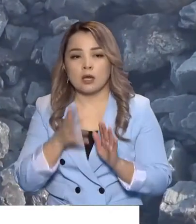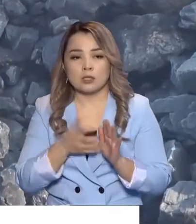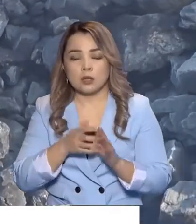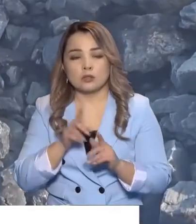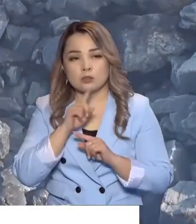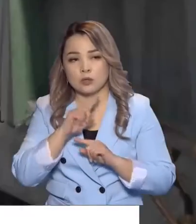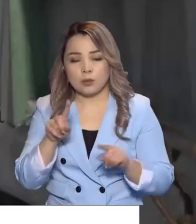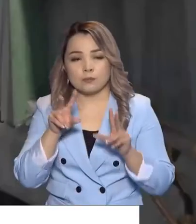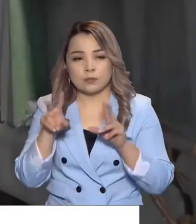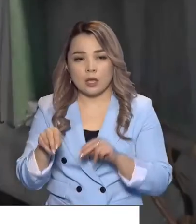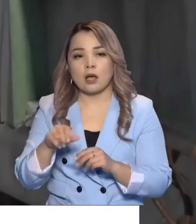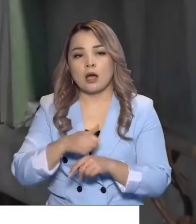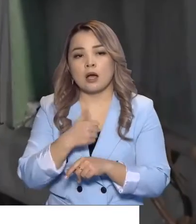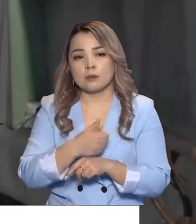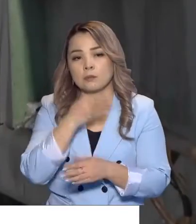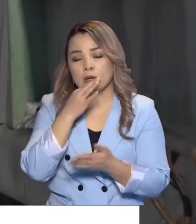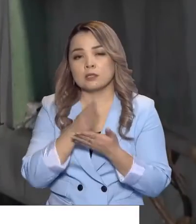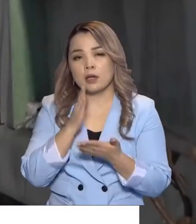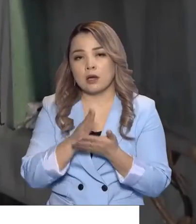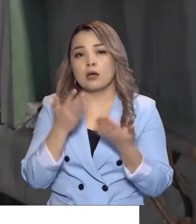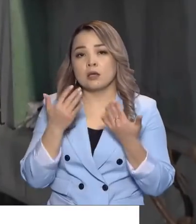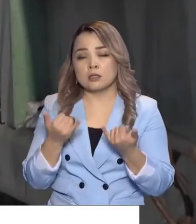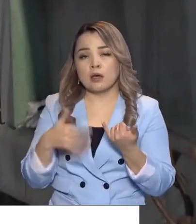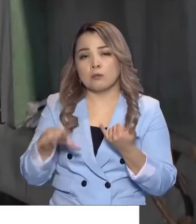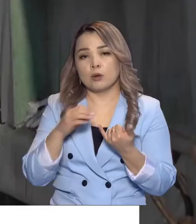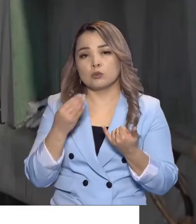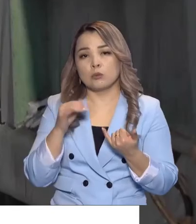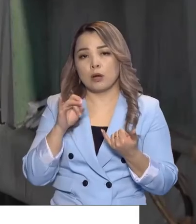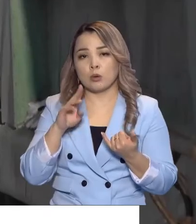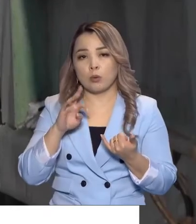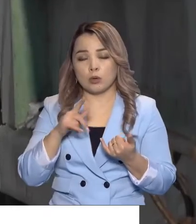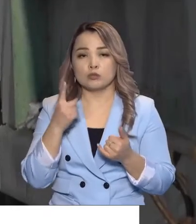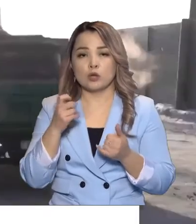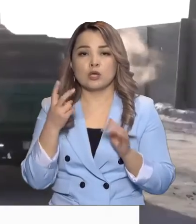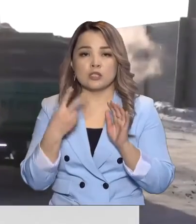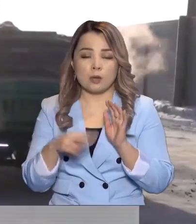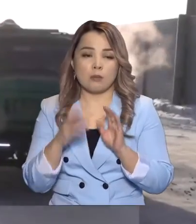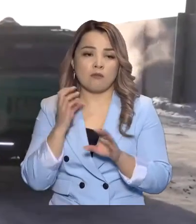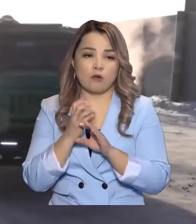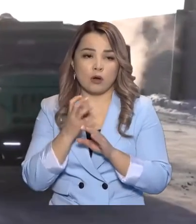деп сендірді әкімдіктегілер. Алдағы уақытта Шұбаркөлден тағы 120